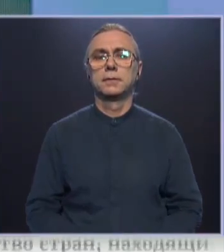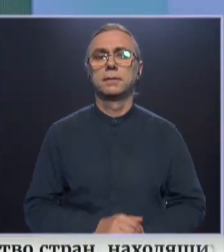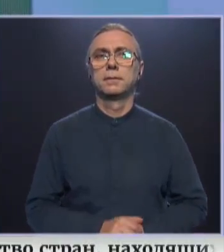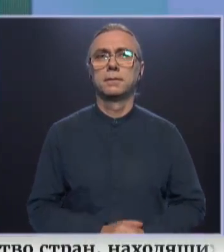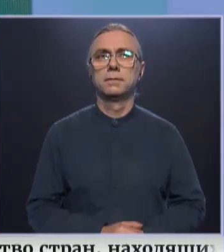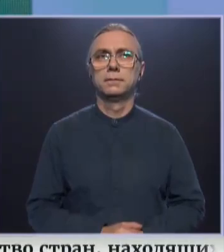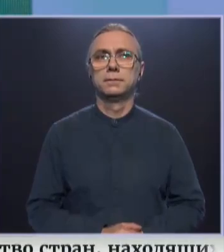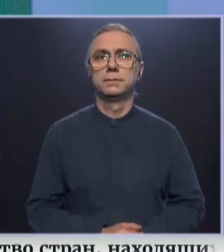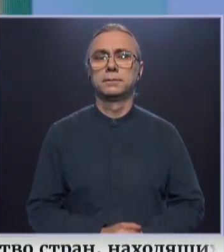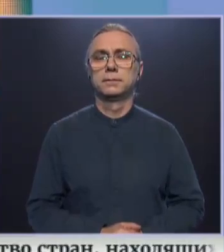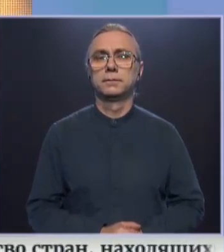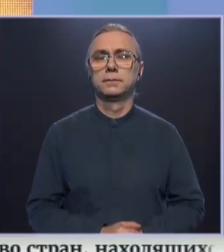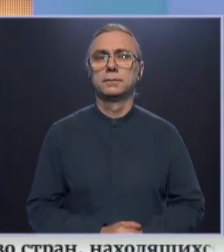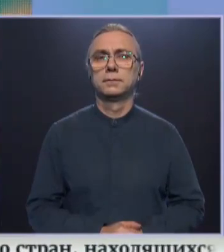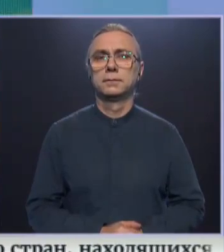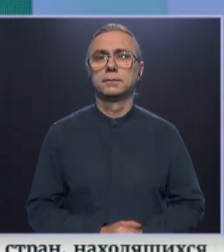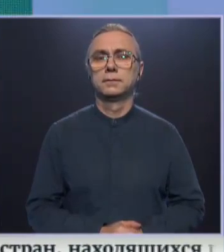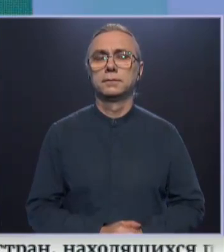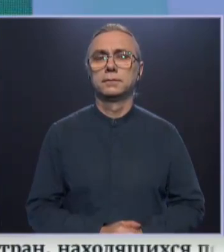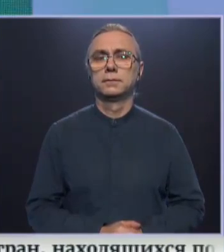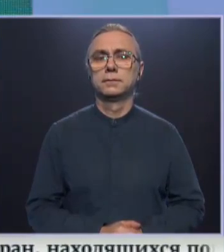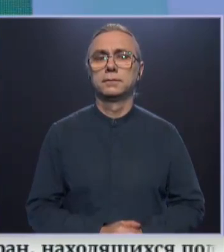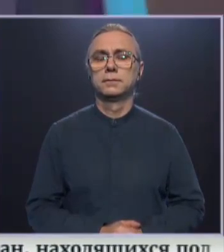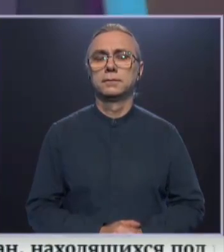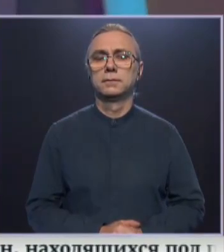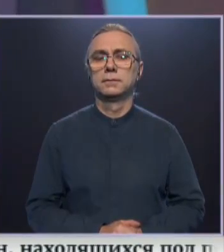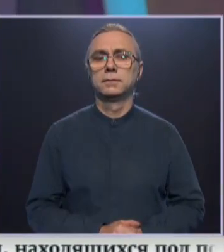Здравствуйте. Добрый вечер. Ваш вопрос.